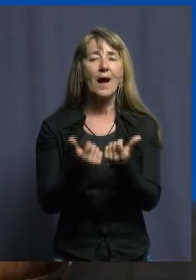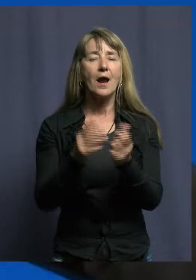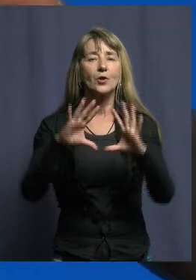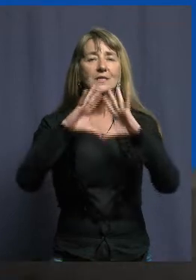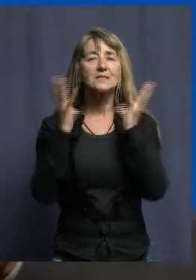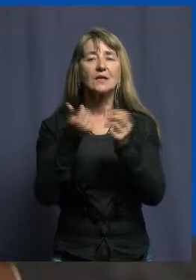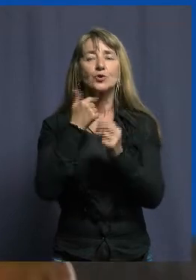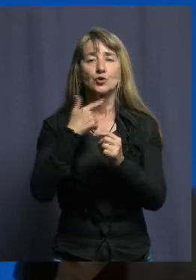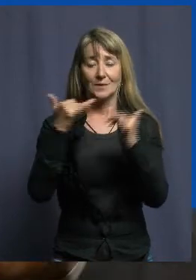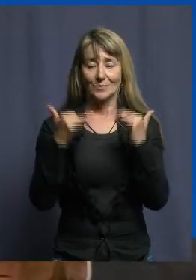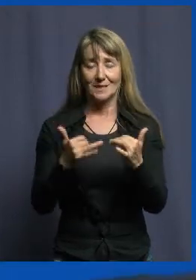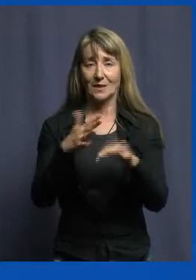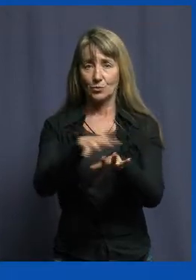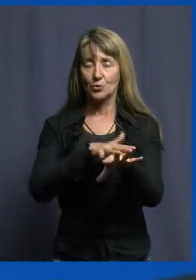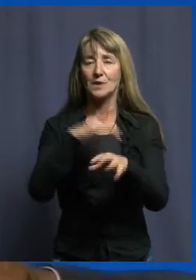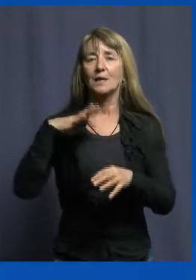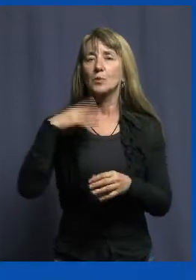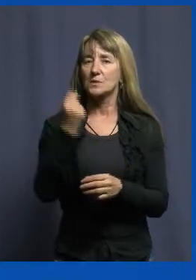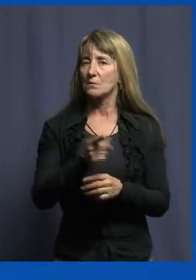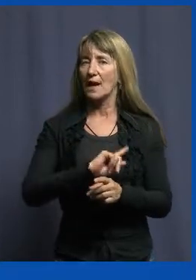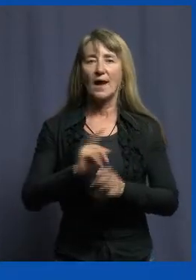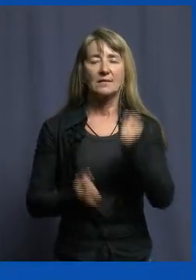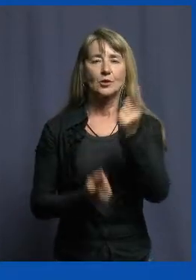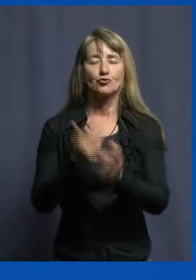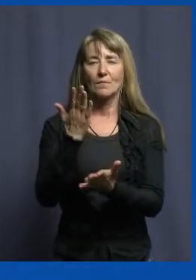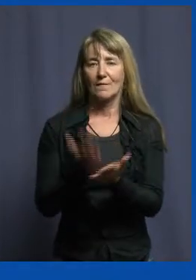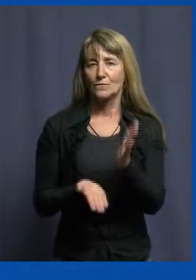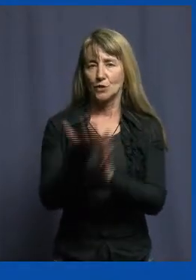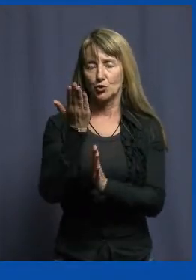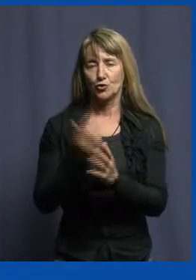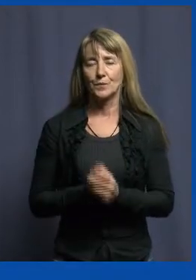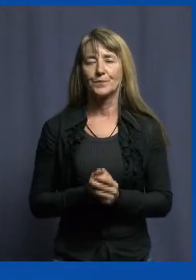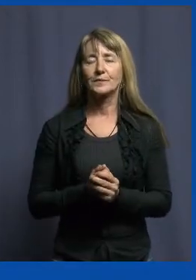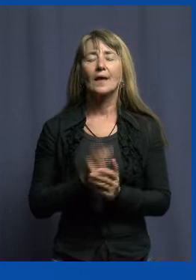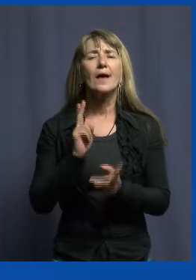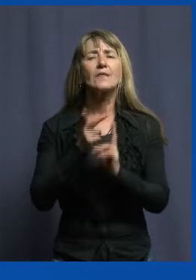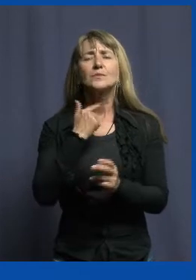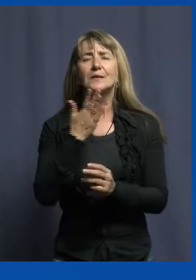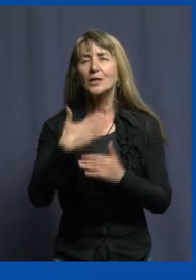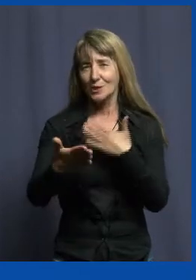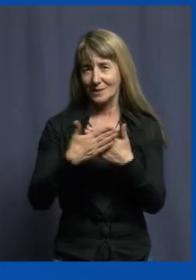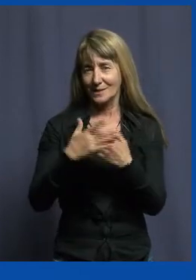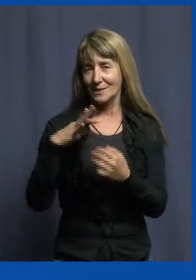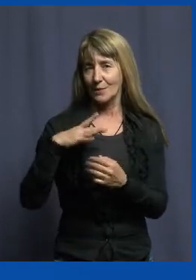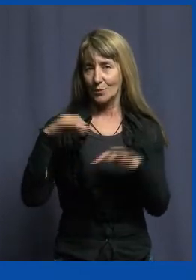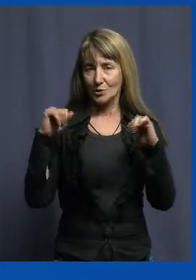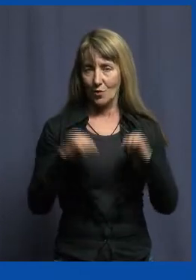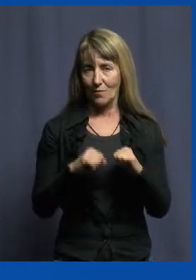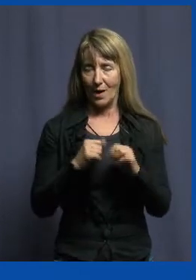što vidimo sad u Skupštini Republike Srbije ne dešava više. Kakva će biti vaša saradnja sa republičkom